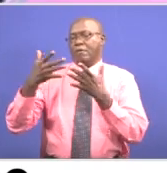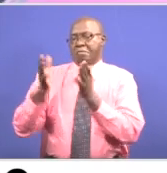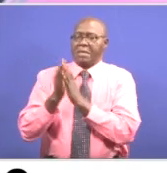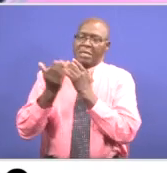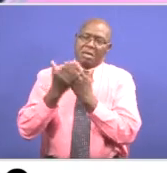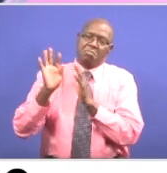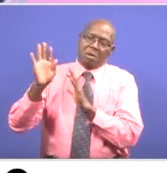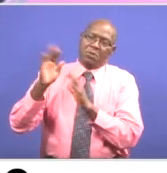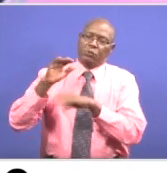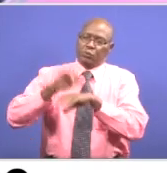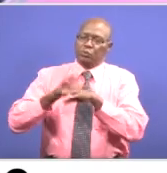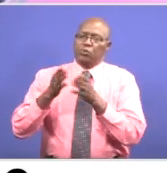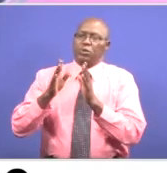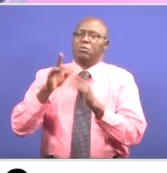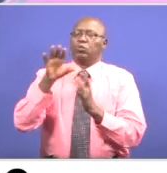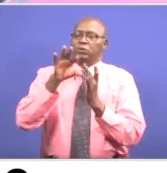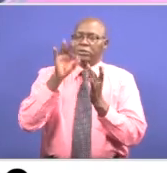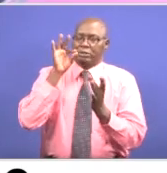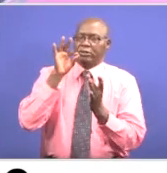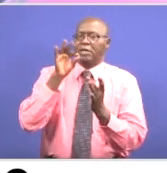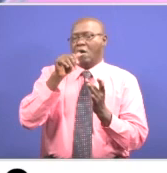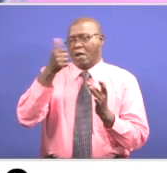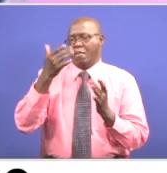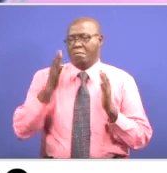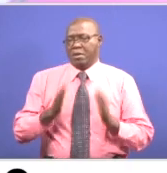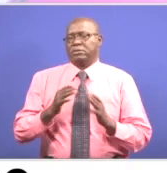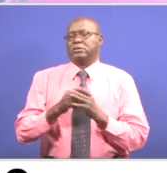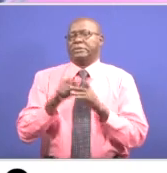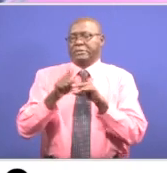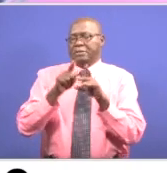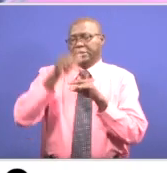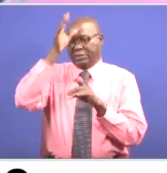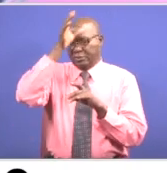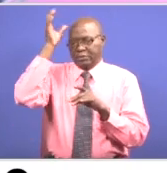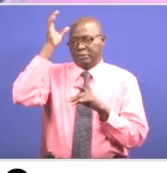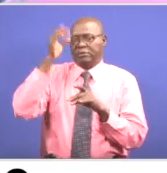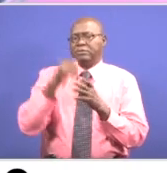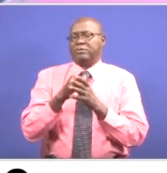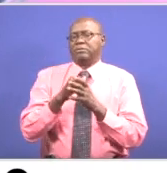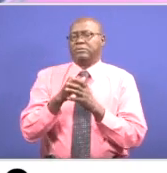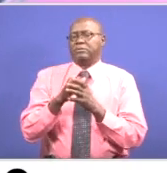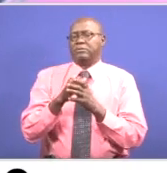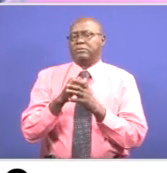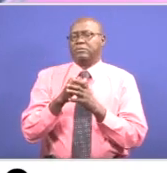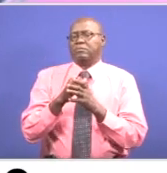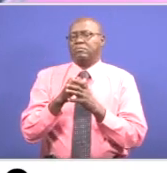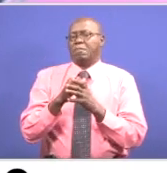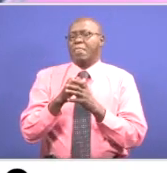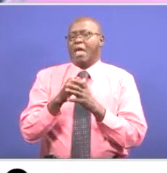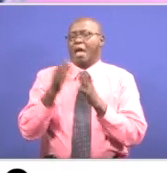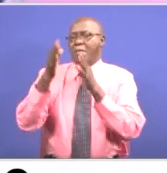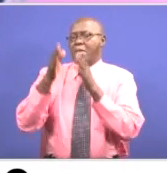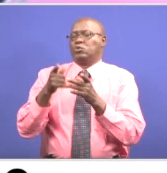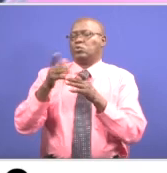mzuri, na tuchague mtu mwingine kama Chebukati. Tuchague mtu mwingine kama Chebukati ambaye sio mtu ambaye sio